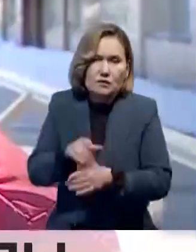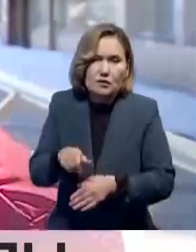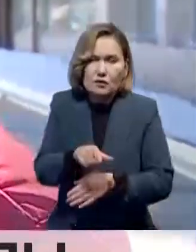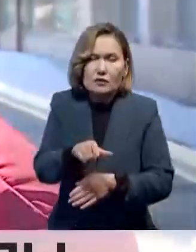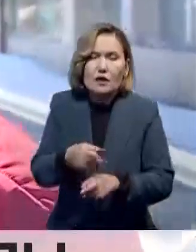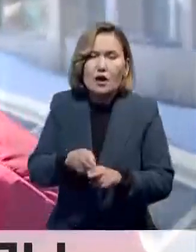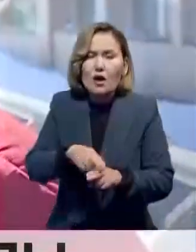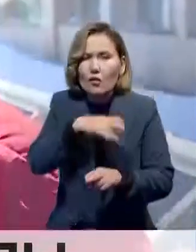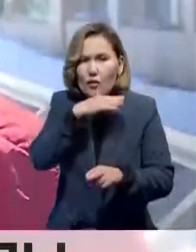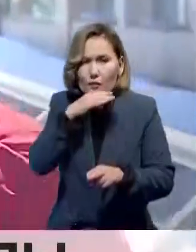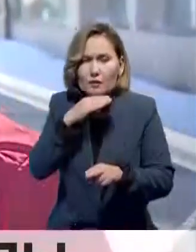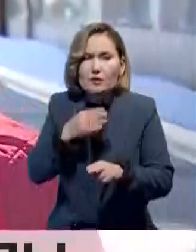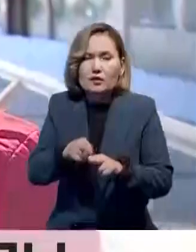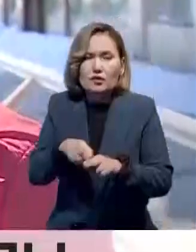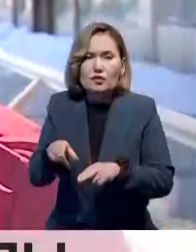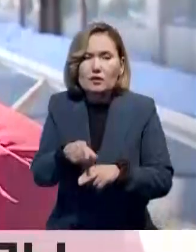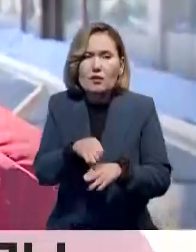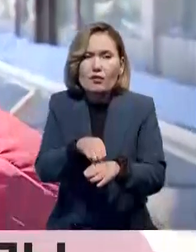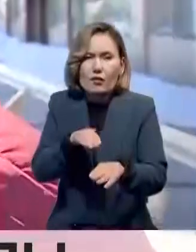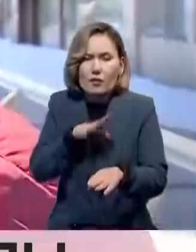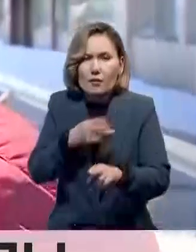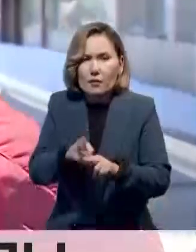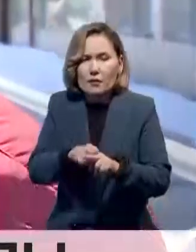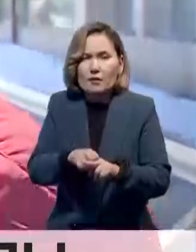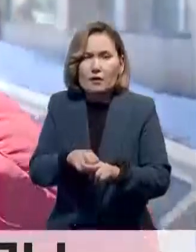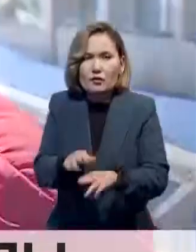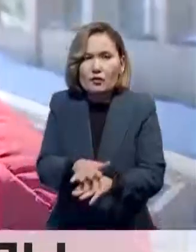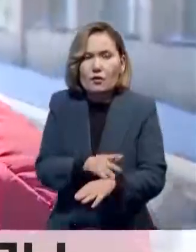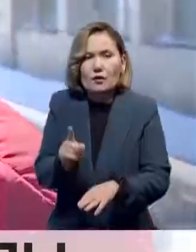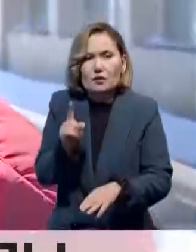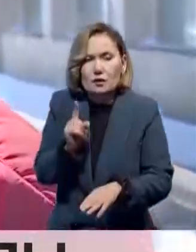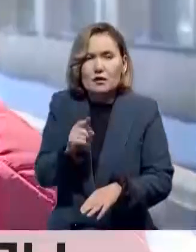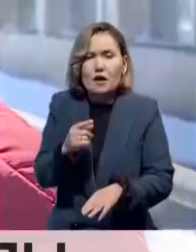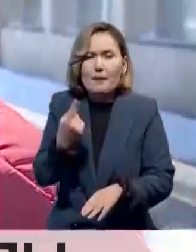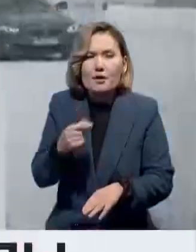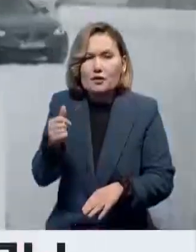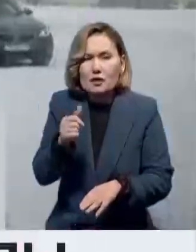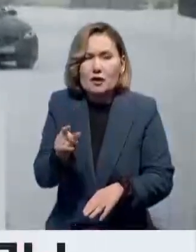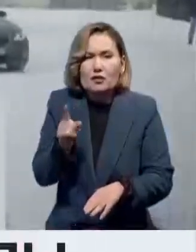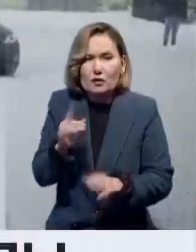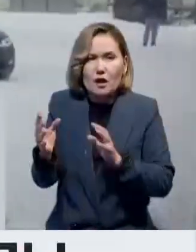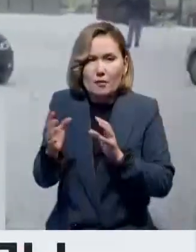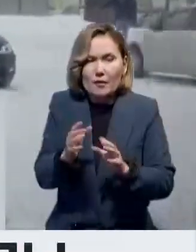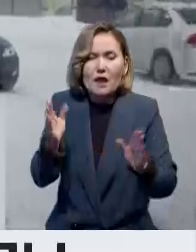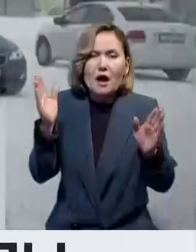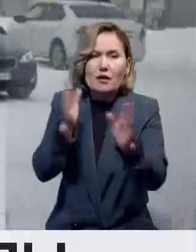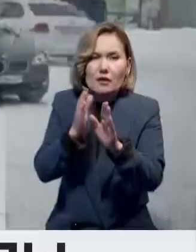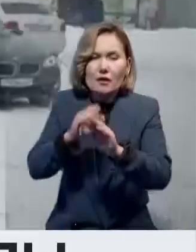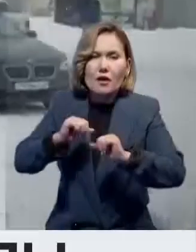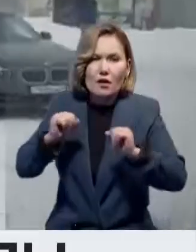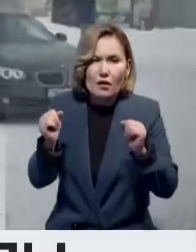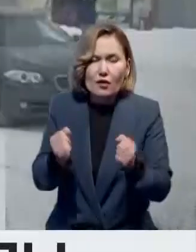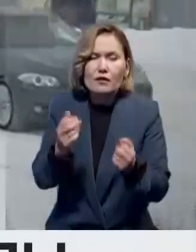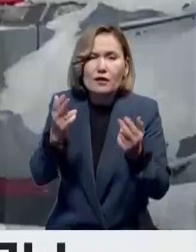сосын көптеген пробкалар болды. Қанша уақыт автобуста? Бір сағат күттік қой автобусты, бір сағат қой. Я, табиғаттың тосын мінезі